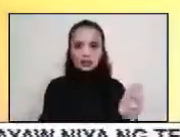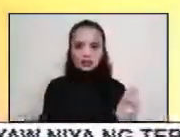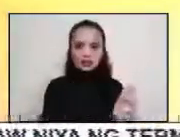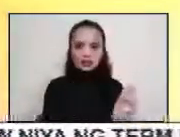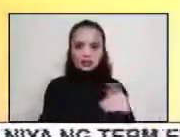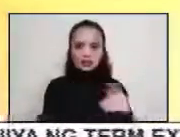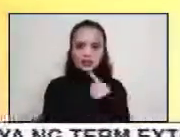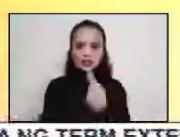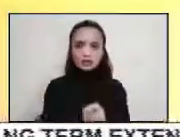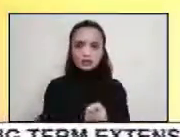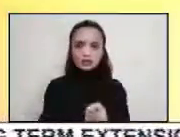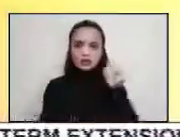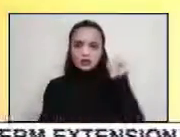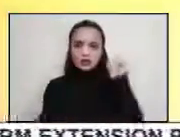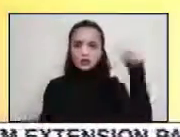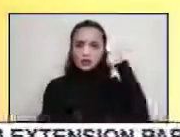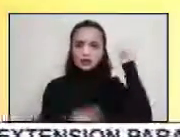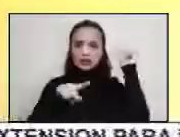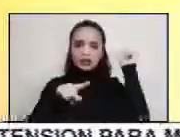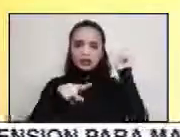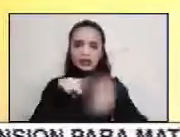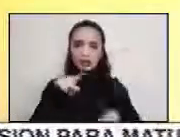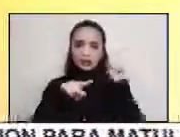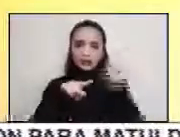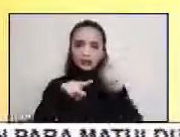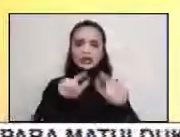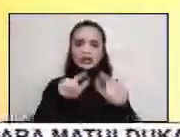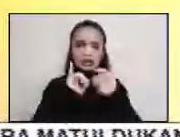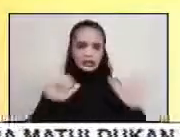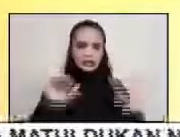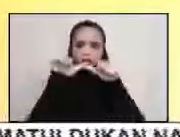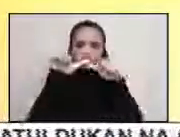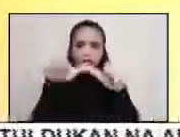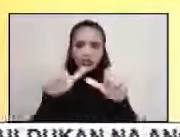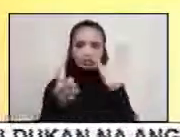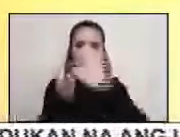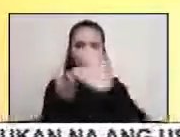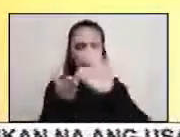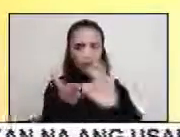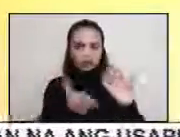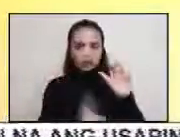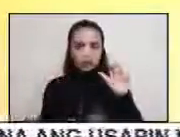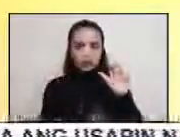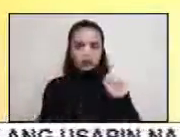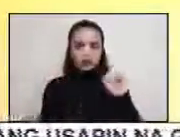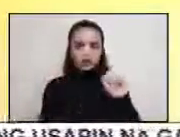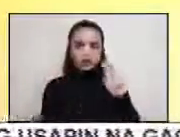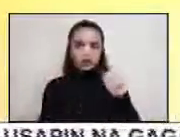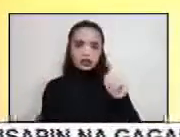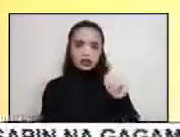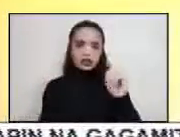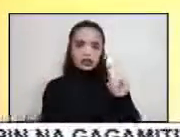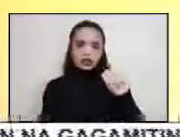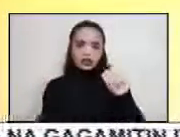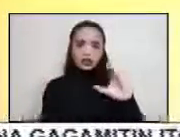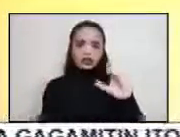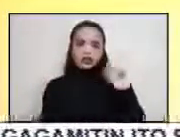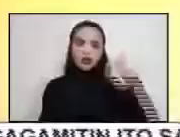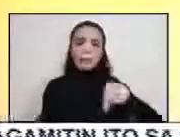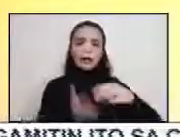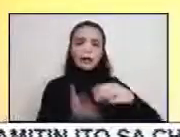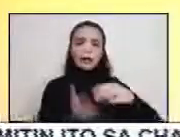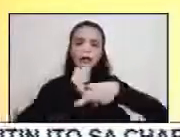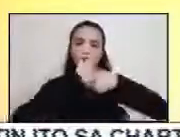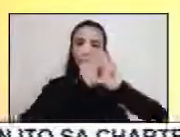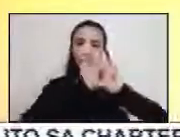ngayon ay ang mga lungsod na kayang mag-deliver or who has the capability to do so. And that is Metro Manila, Davao City, and Cebu City.